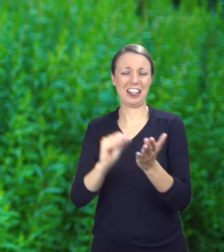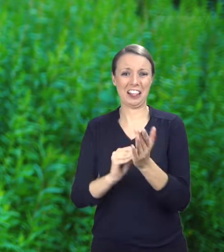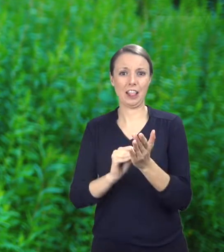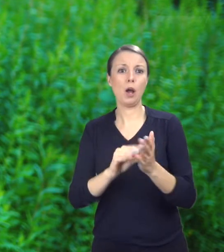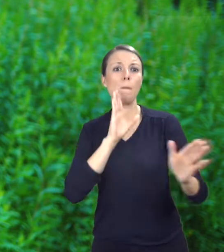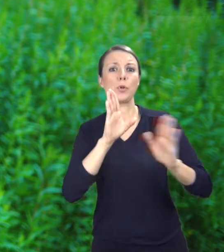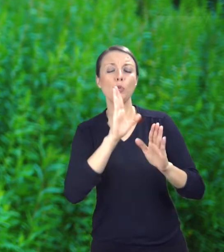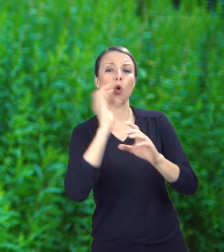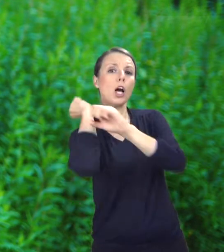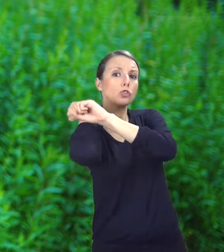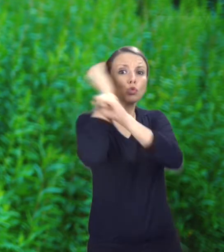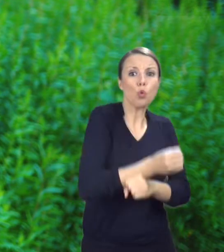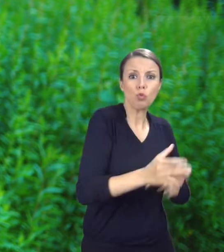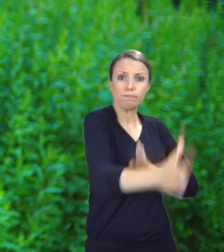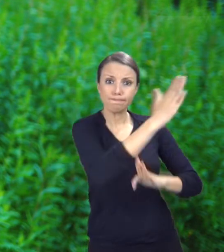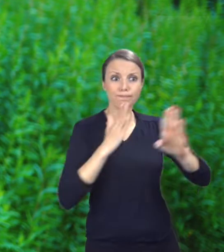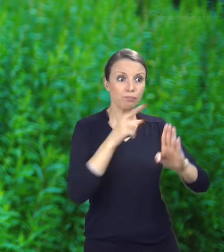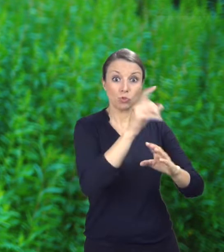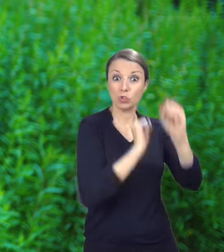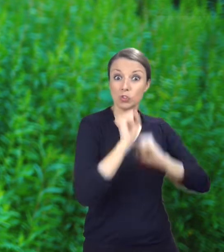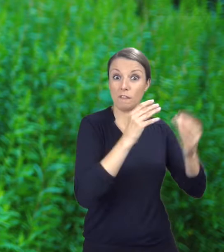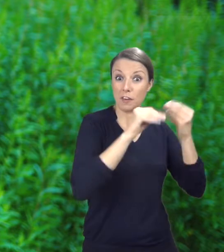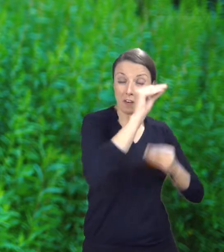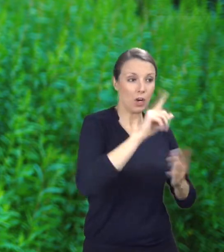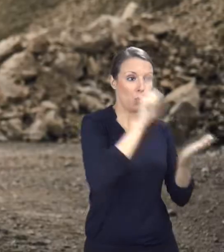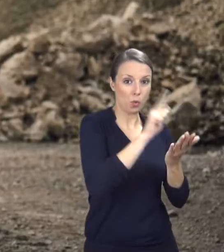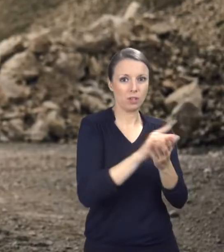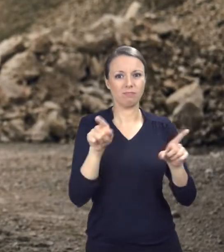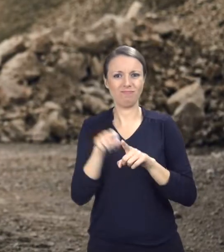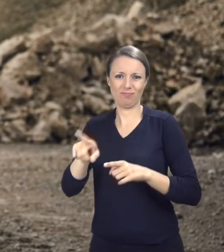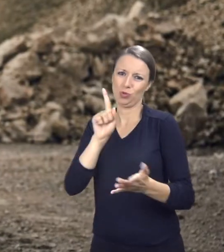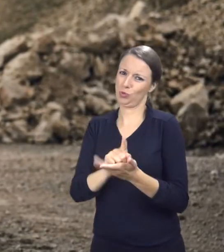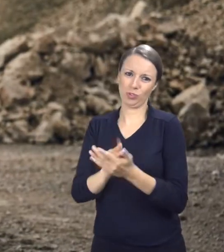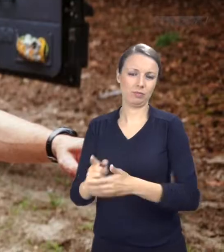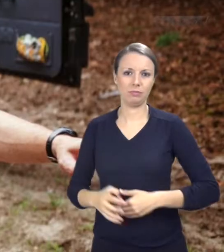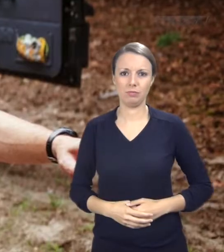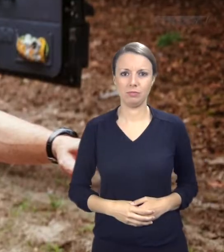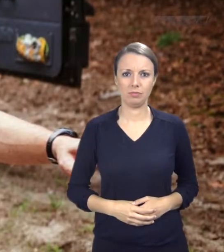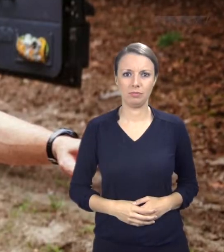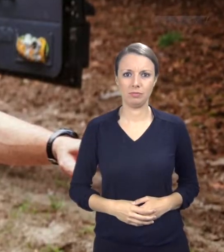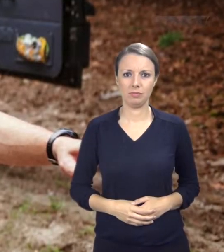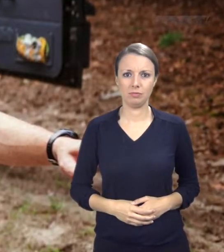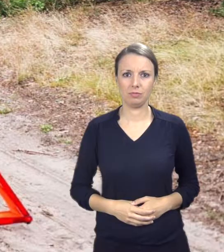walki, im więcej się ćwiczy, tym więcej można osiągnąć, tym więcej można przetrwać.